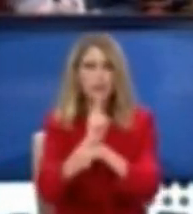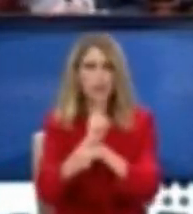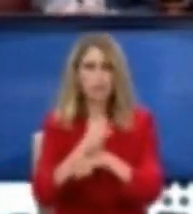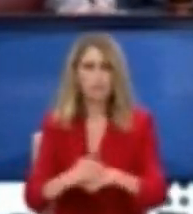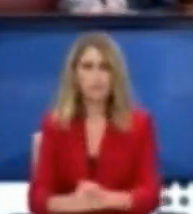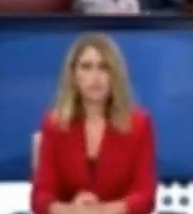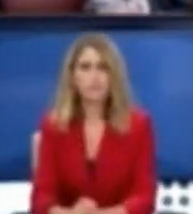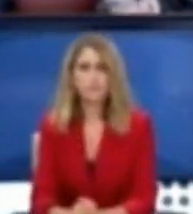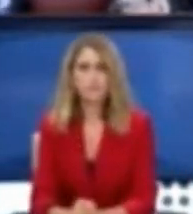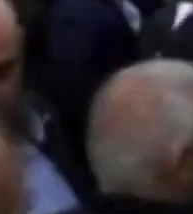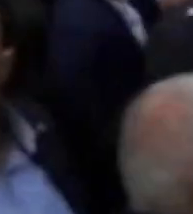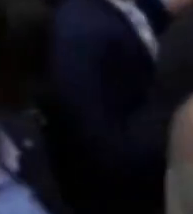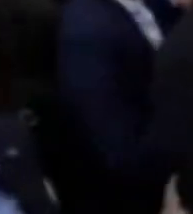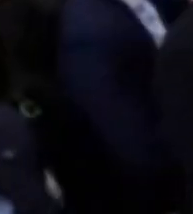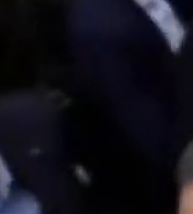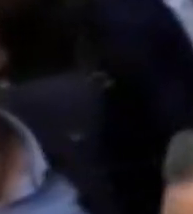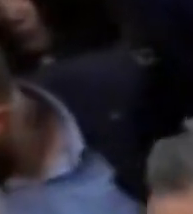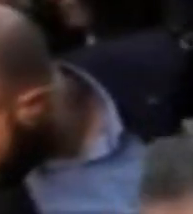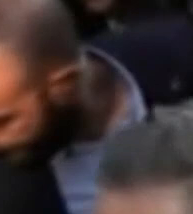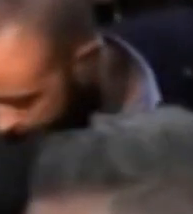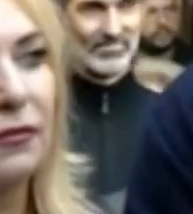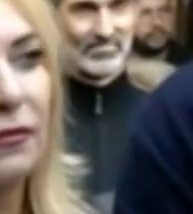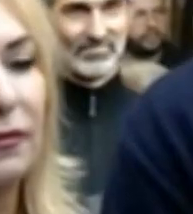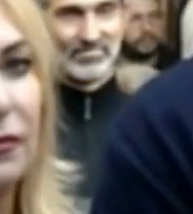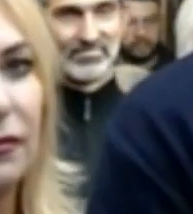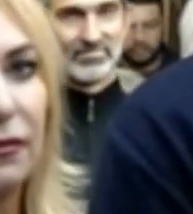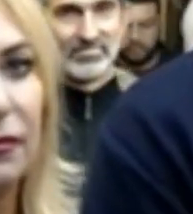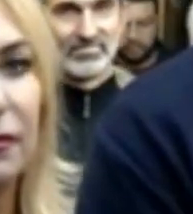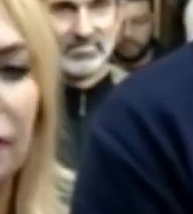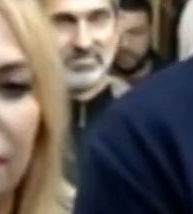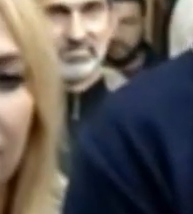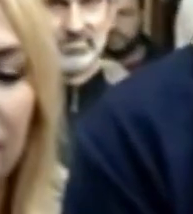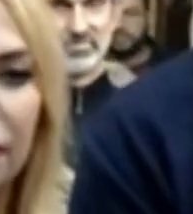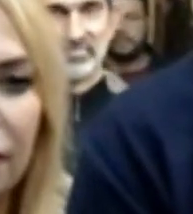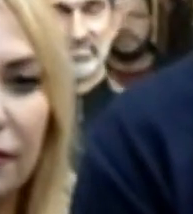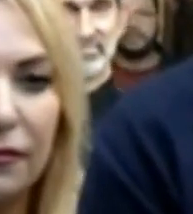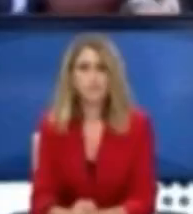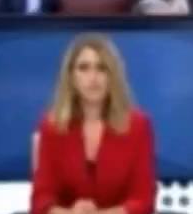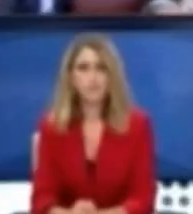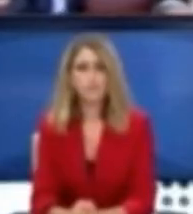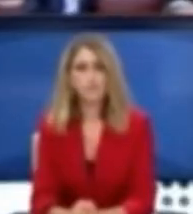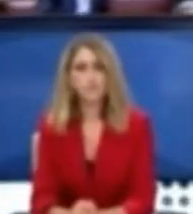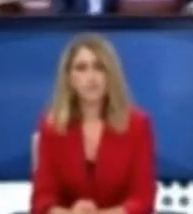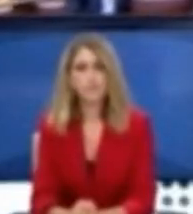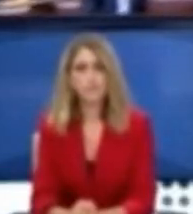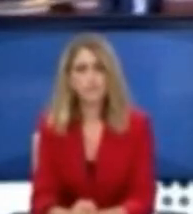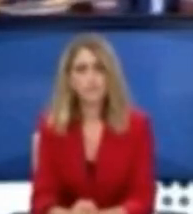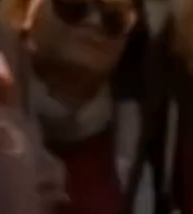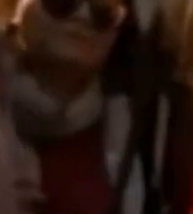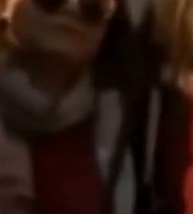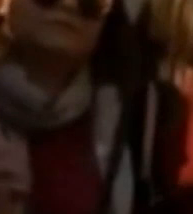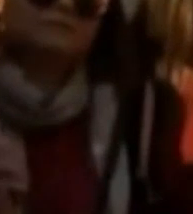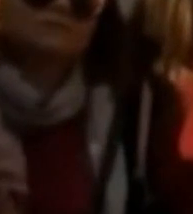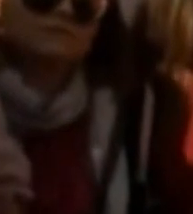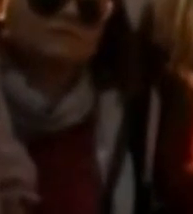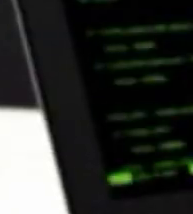δημοκρατικής λειτουργίας. Πρόσθεσε ότι ο κύριος Μητσοτάκης είναι ένοχος καθώς δεν απαντά επί 4 μήνες στα ερωτήματα που τίθενται και επανήλθε στα ερωτήματα που είχε